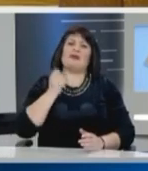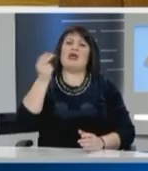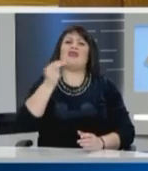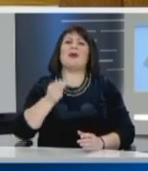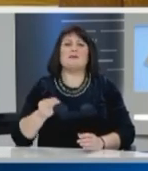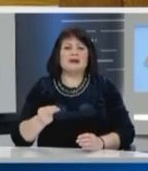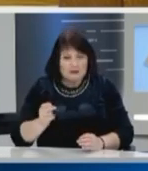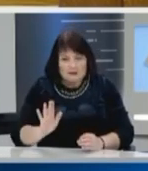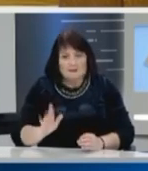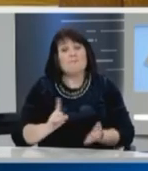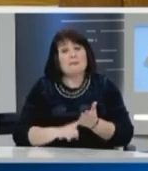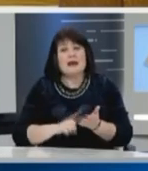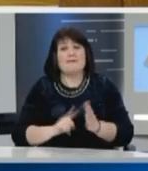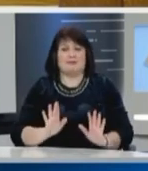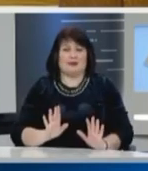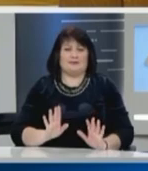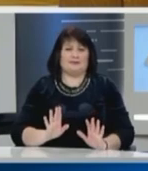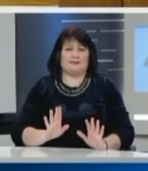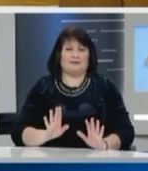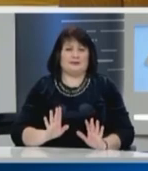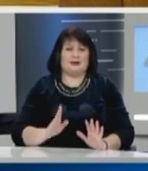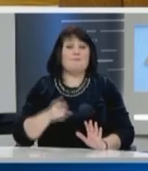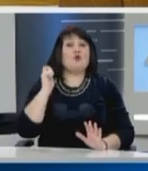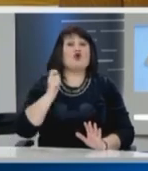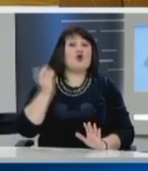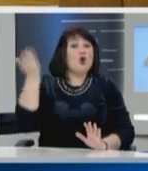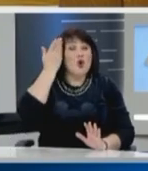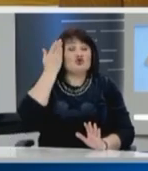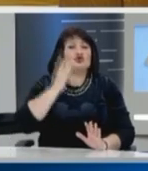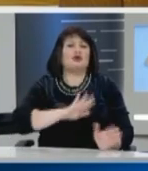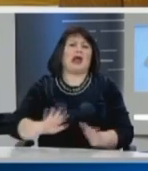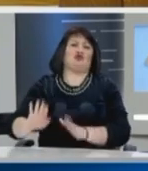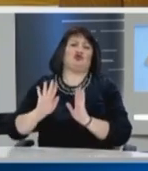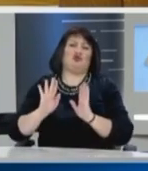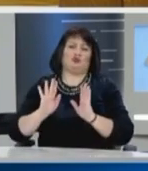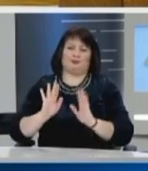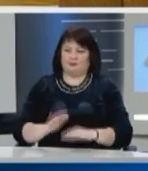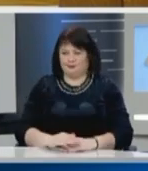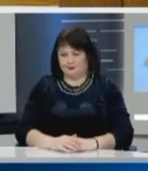θέματα, χωρίς να υπολογίζεις το πολιτικό κόστος.